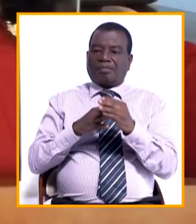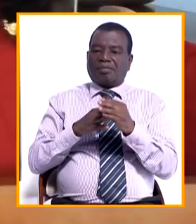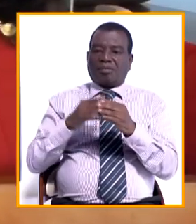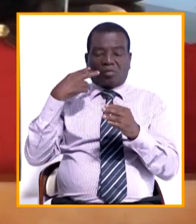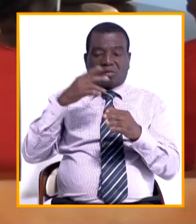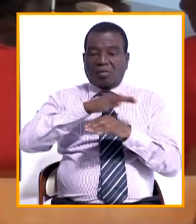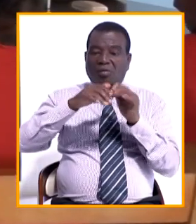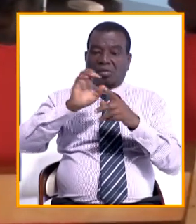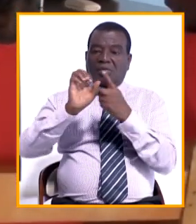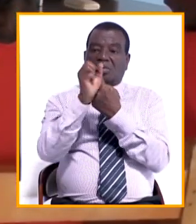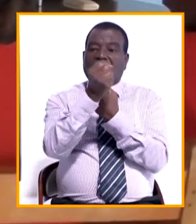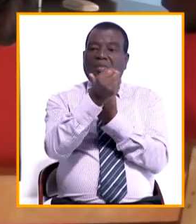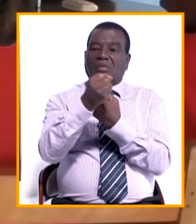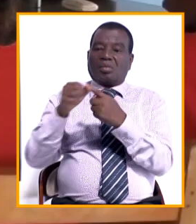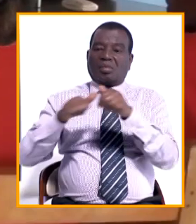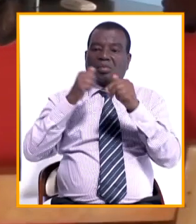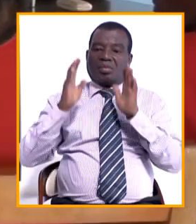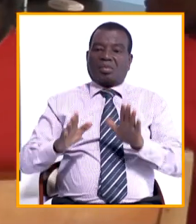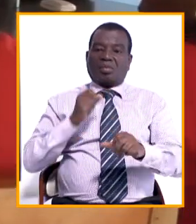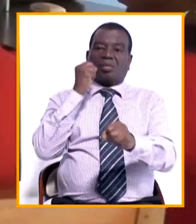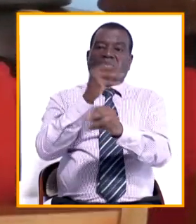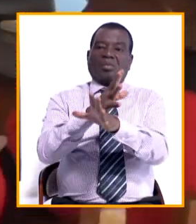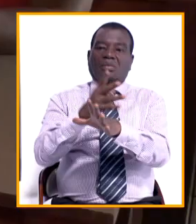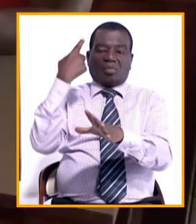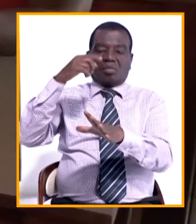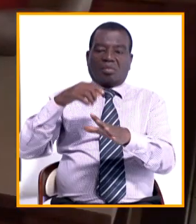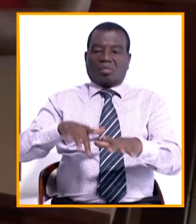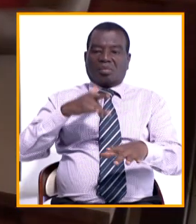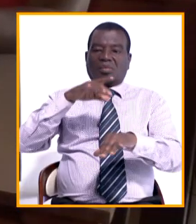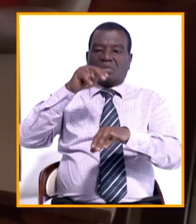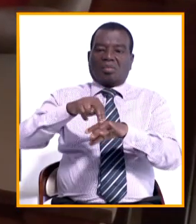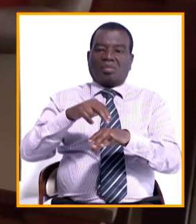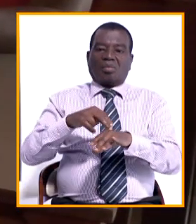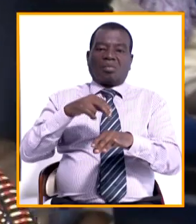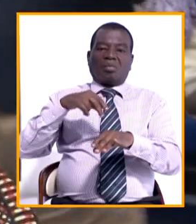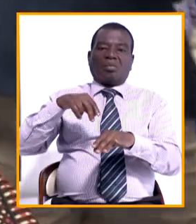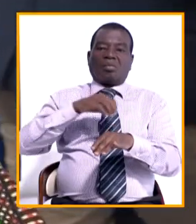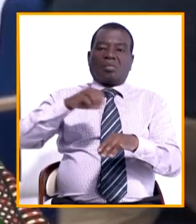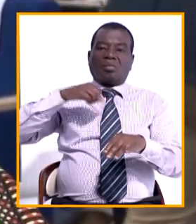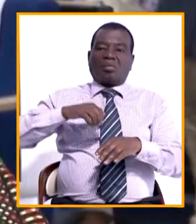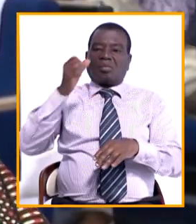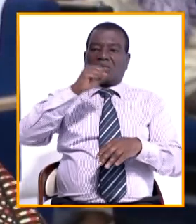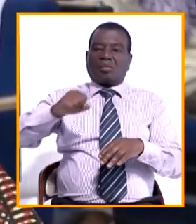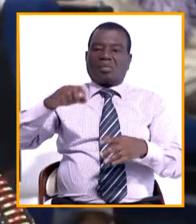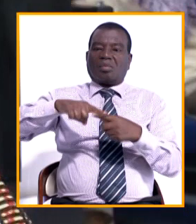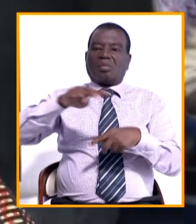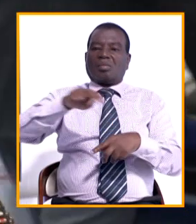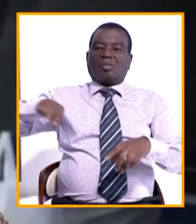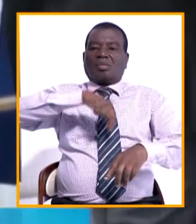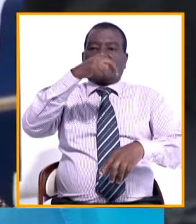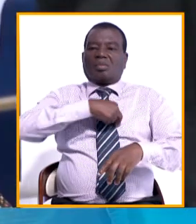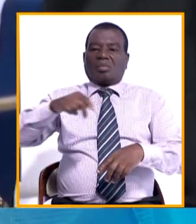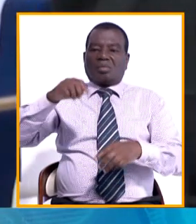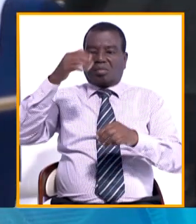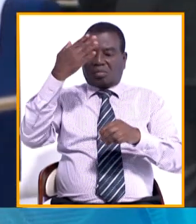Au vu de cette situation, les acteurs se disent prêts pour cette sensibilisation. Il faut pouvoir faire une campagne à leur niveau pour qu'elles